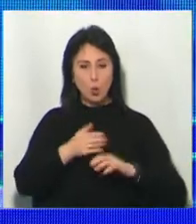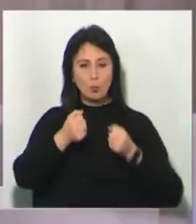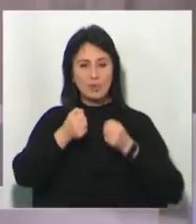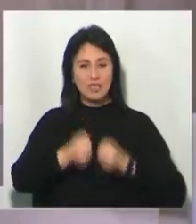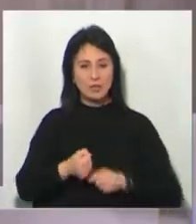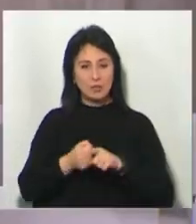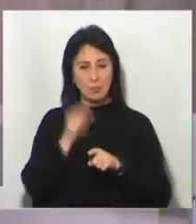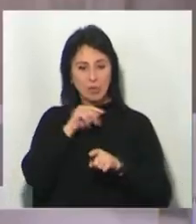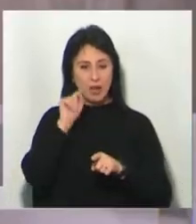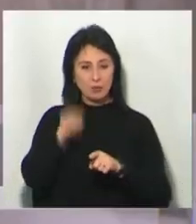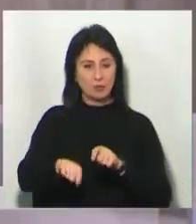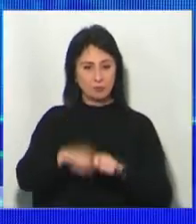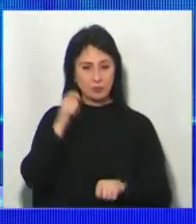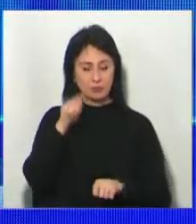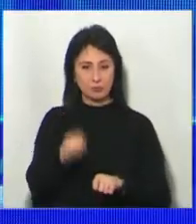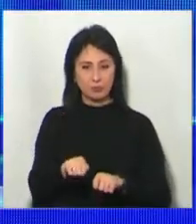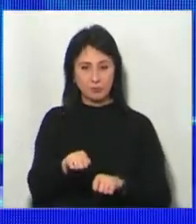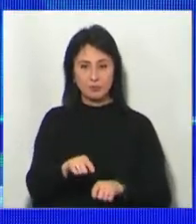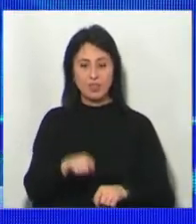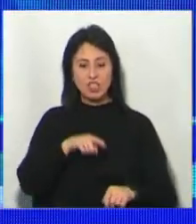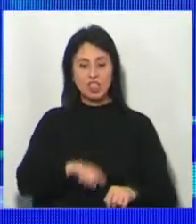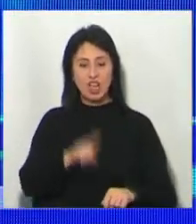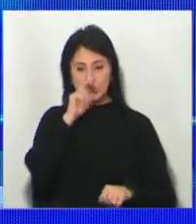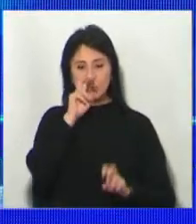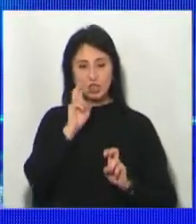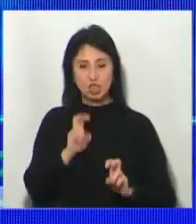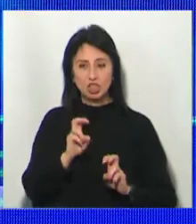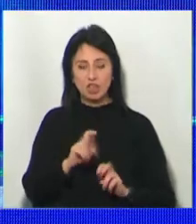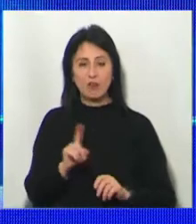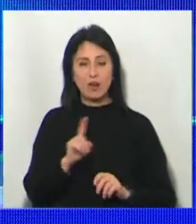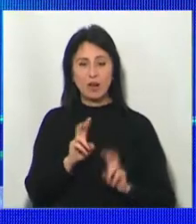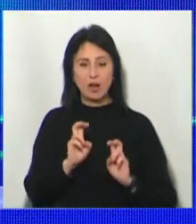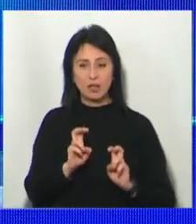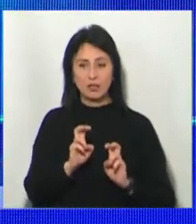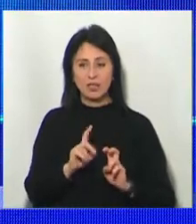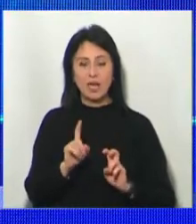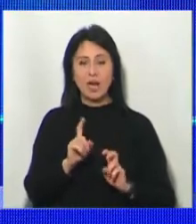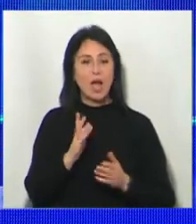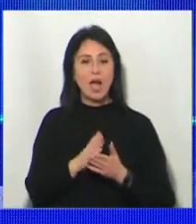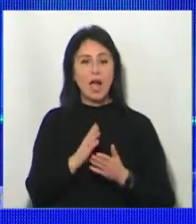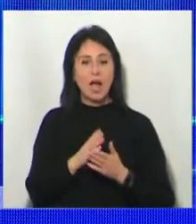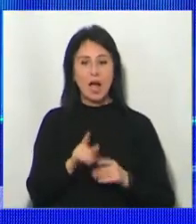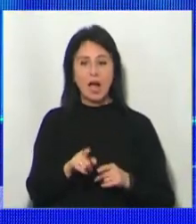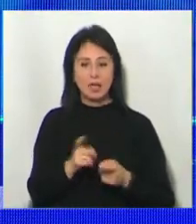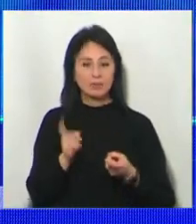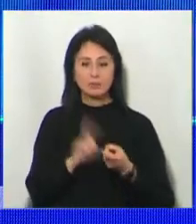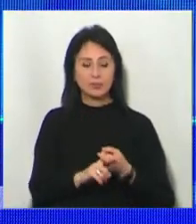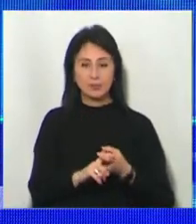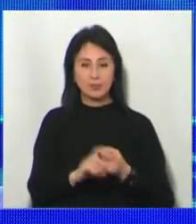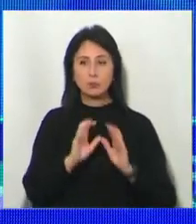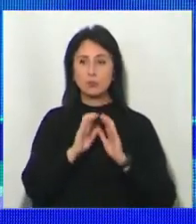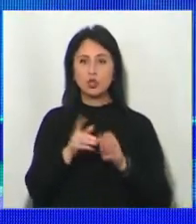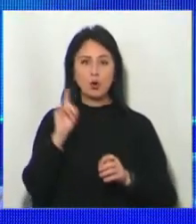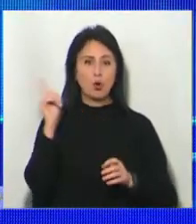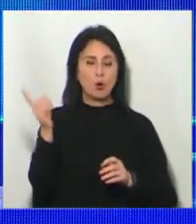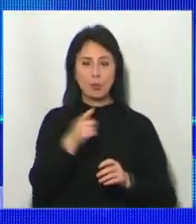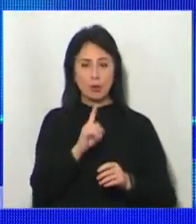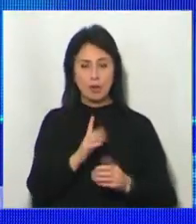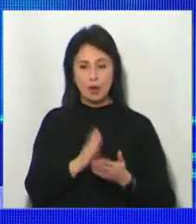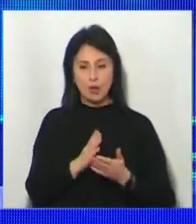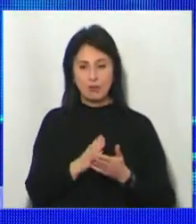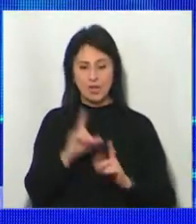შარდმჟავას, მძიმდება ბრალდებები ნამდვილად შარდმჟავას. Მოდით დავიწყოთ, რა არის გავრცელება ზოგადად მსოფლიოში, ხომ? Აი